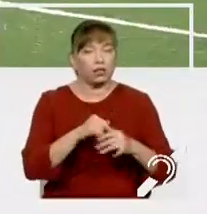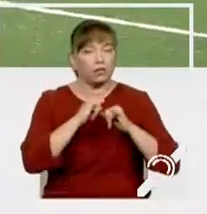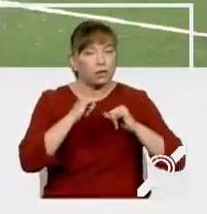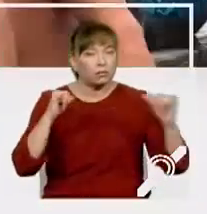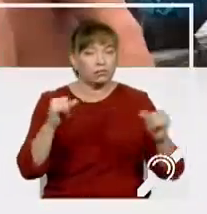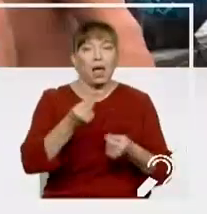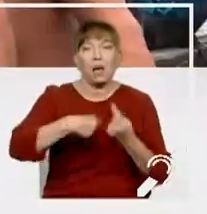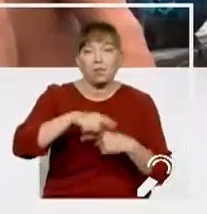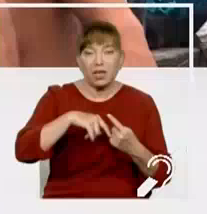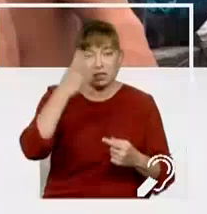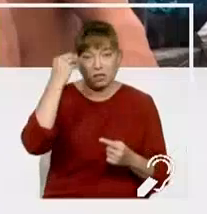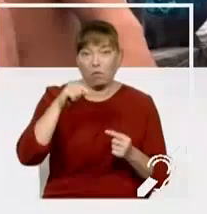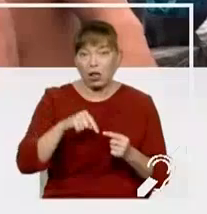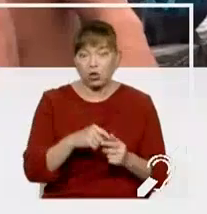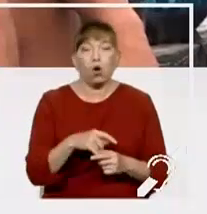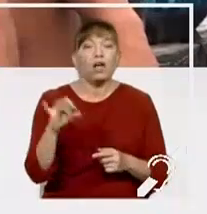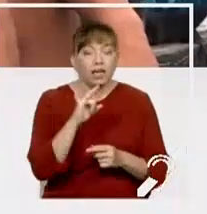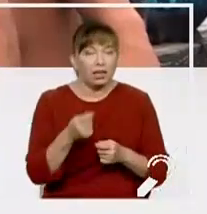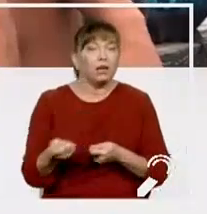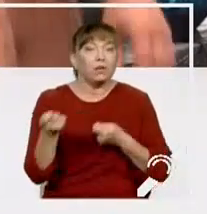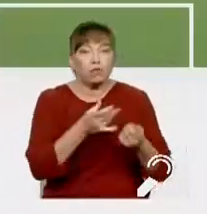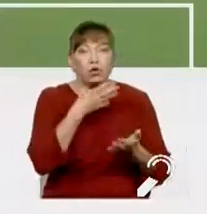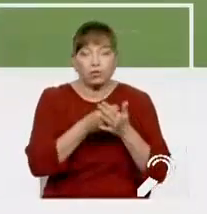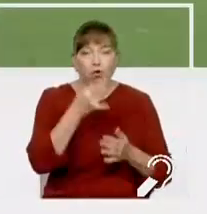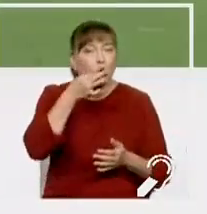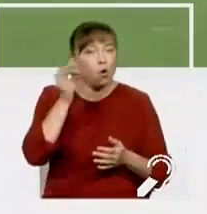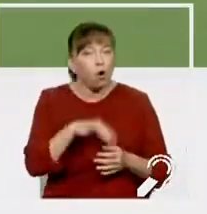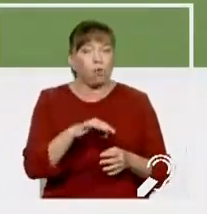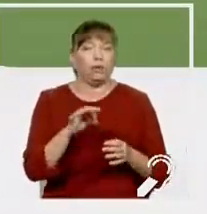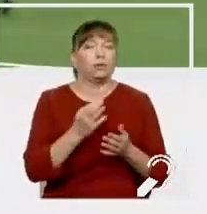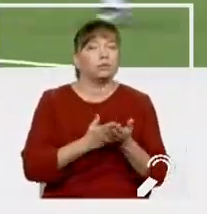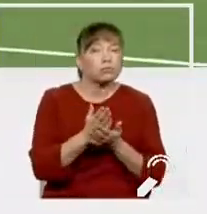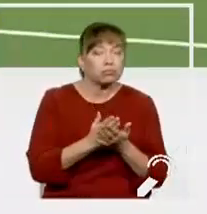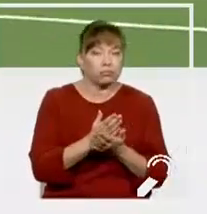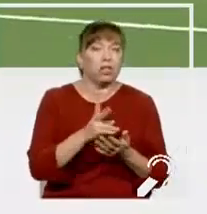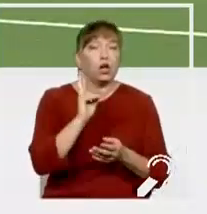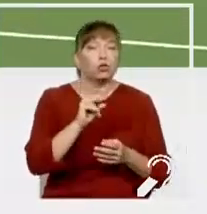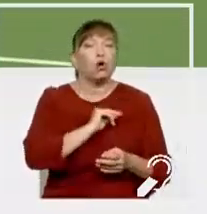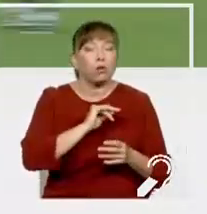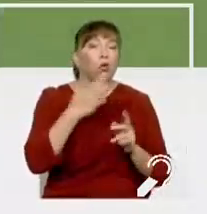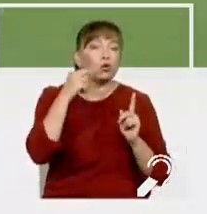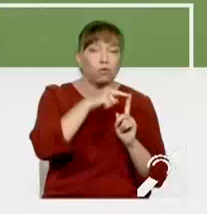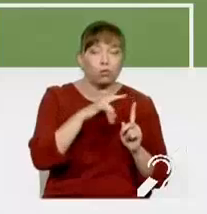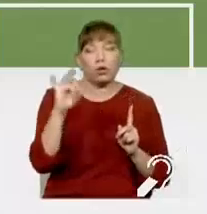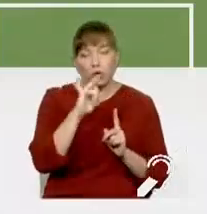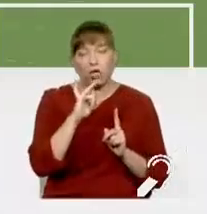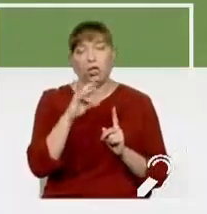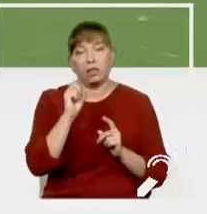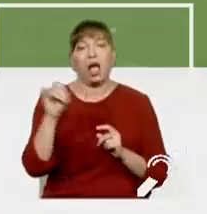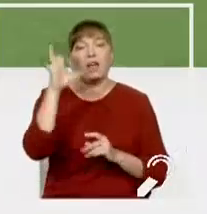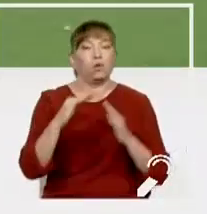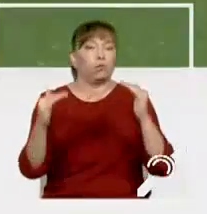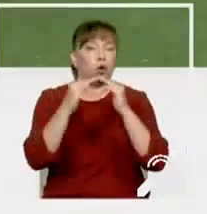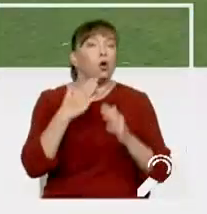dezvoltarea mediului de afaceri din Republica Moldova și aduce experiența și competențele membrilor săi care acționează atât în România cât și la nivel